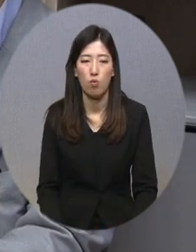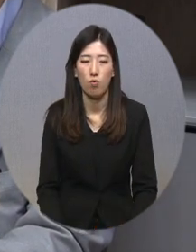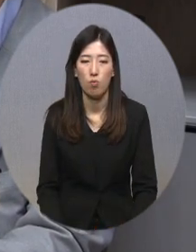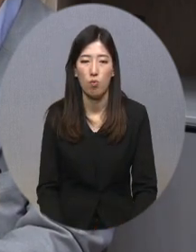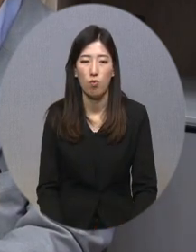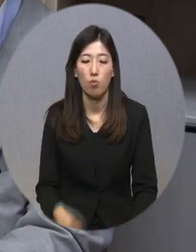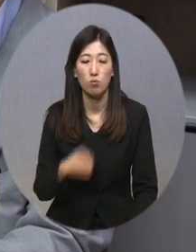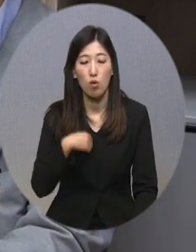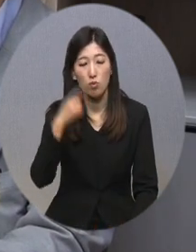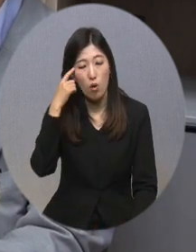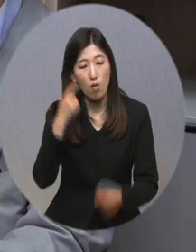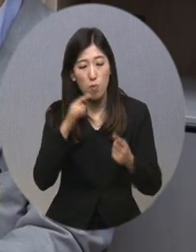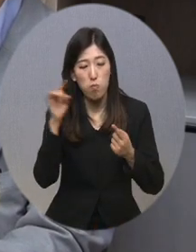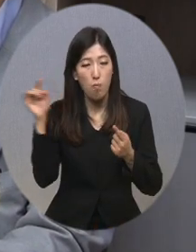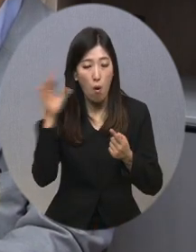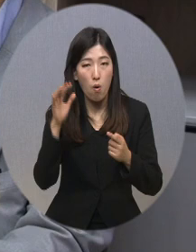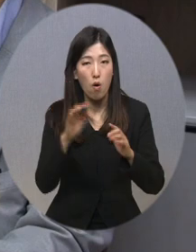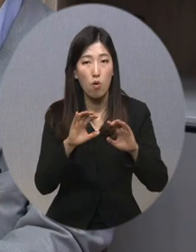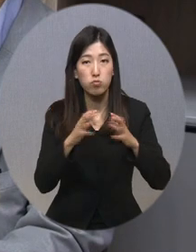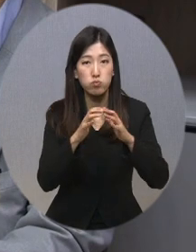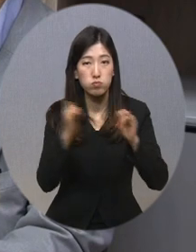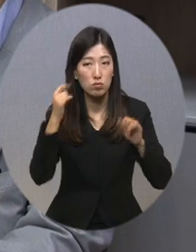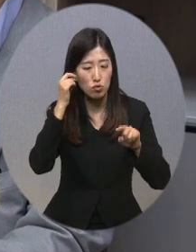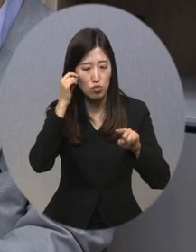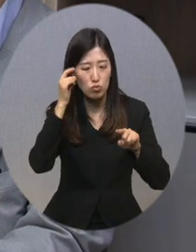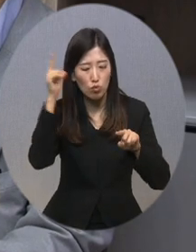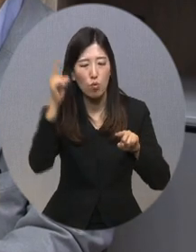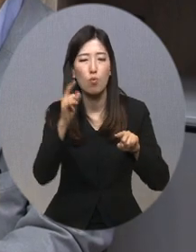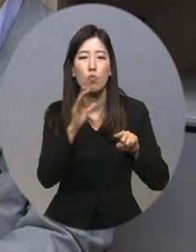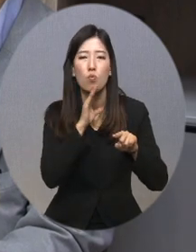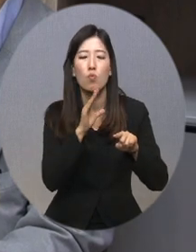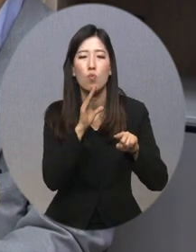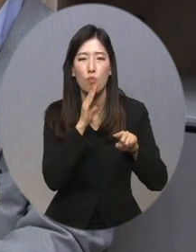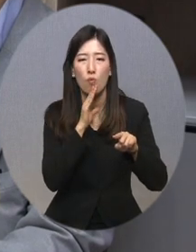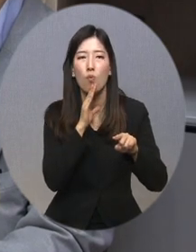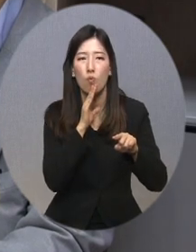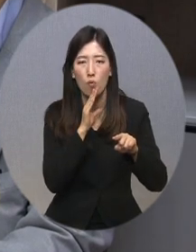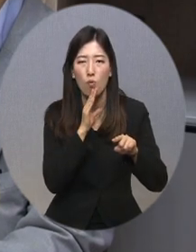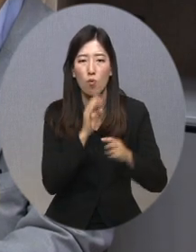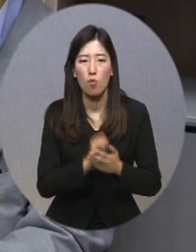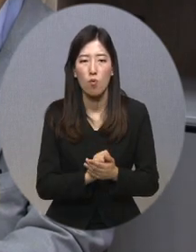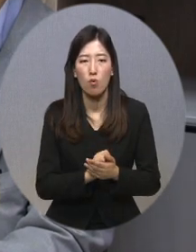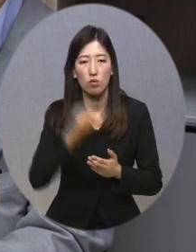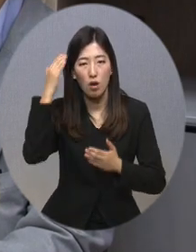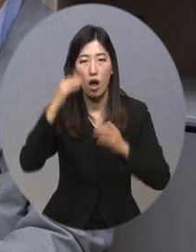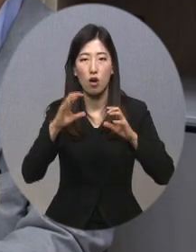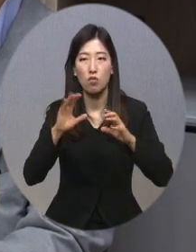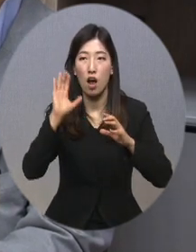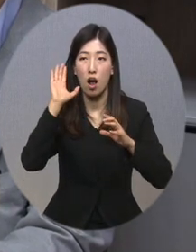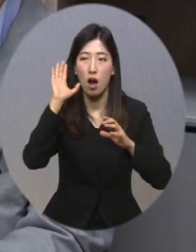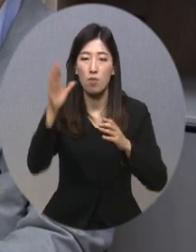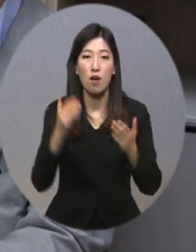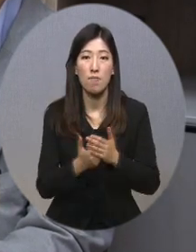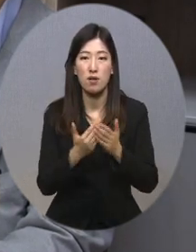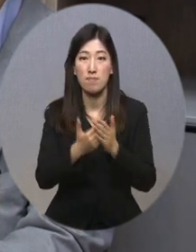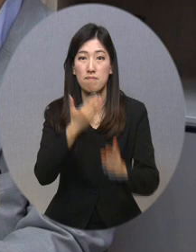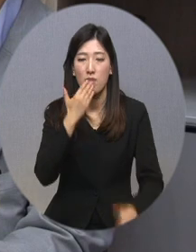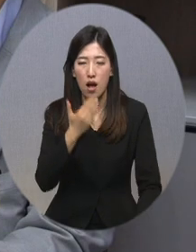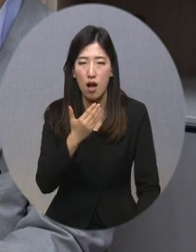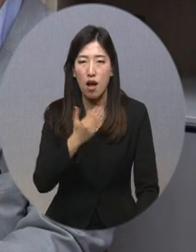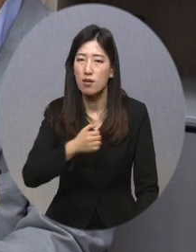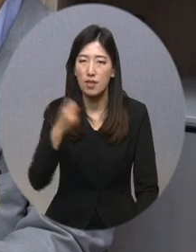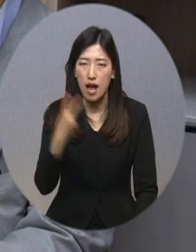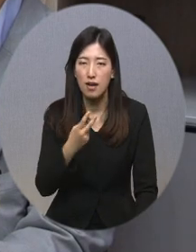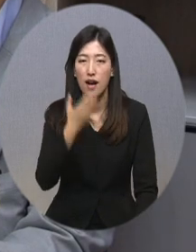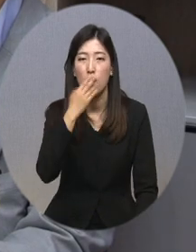제가 생각했던 것보다 훨씬 위대하다는 걸 느꼈고요. 다시 한번 그 대한민국의 가능성을 제가 느꼈어요. 예. 우리 다시 할 수